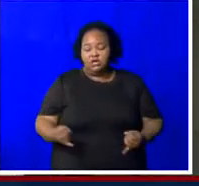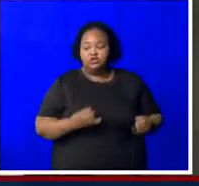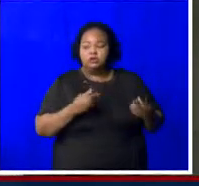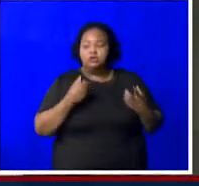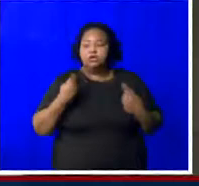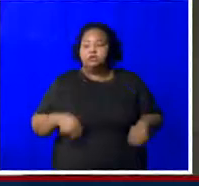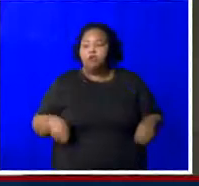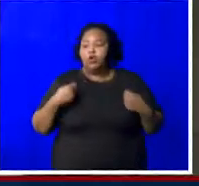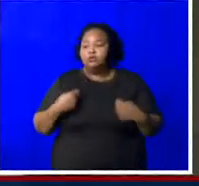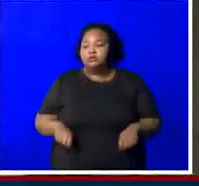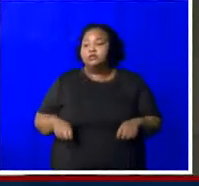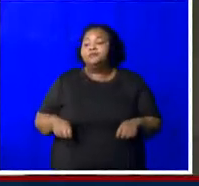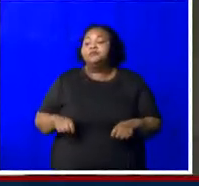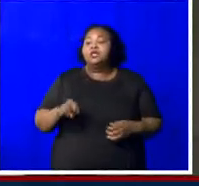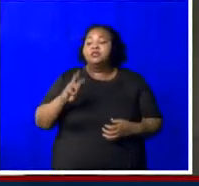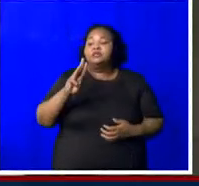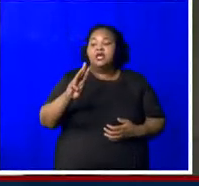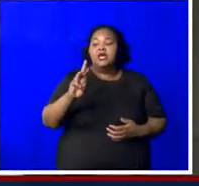ukuthi i-wrestling